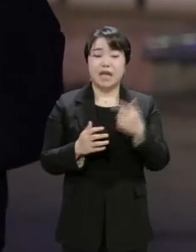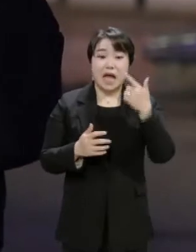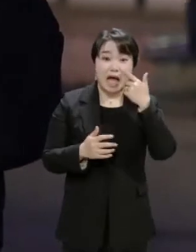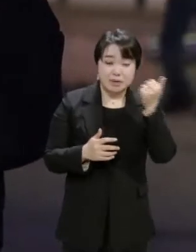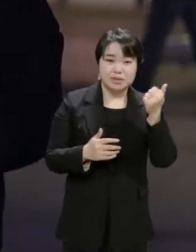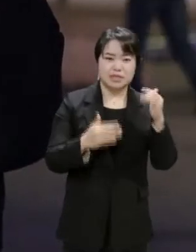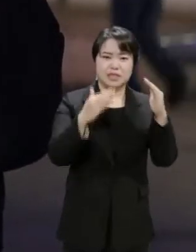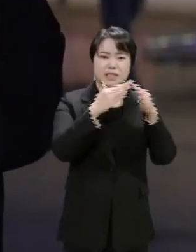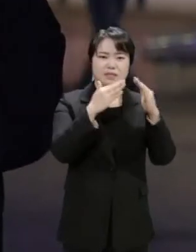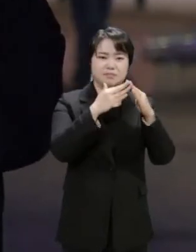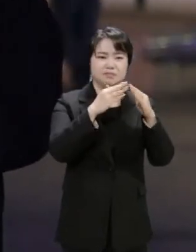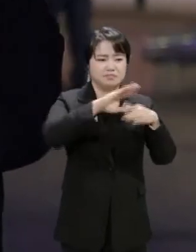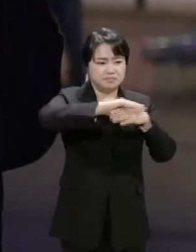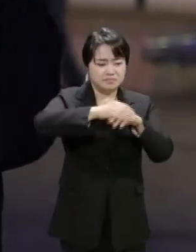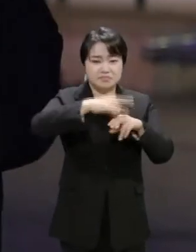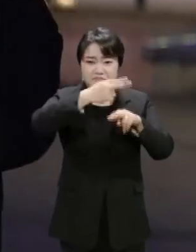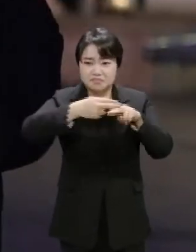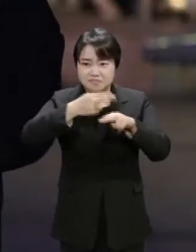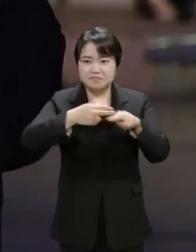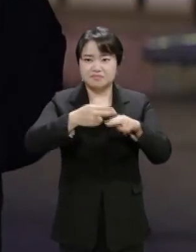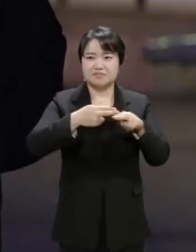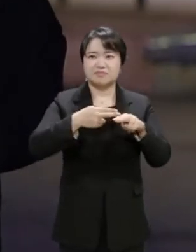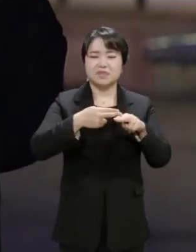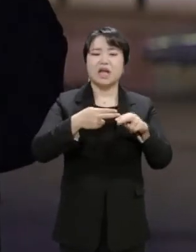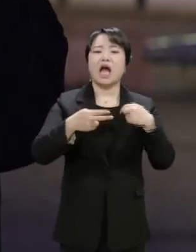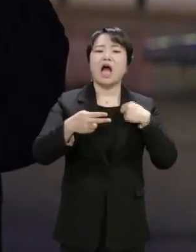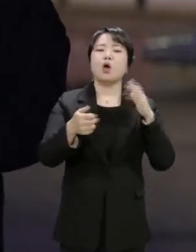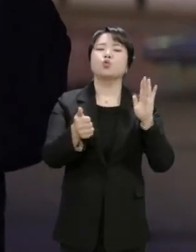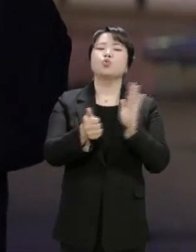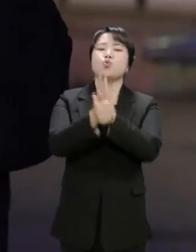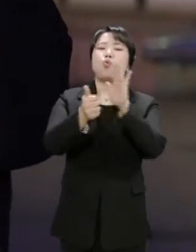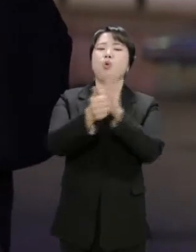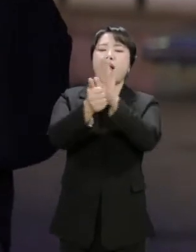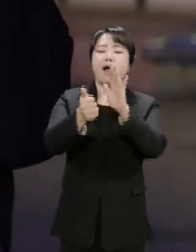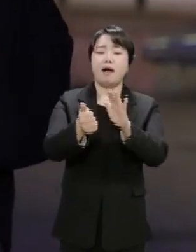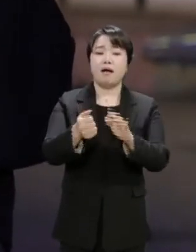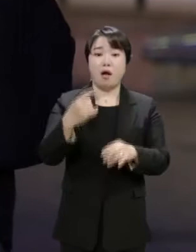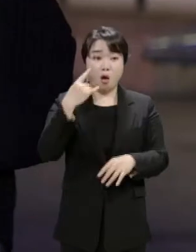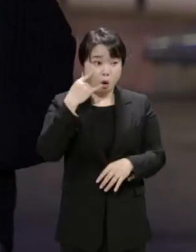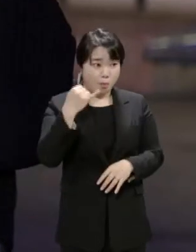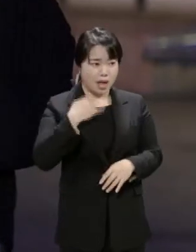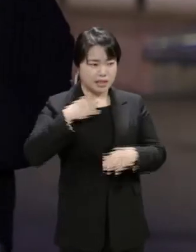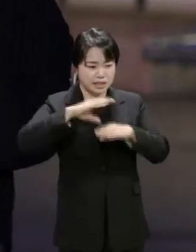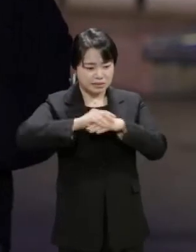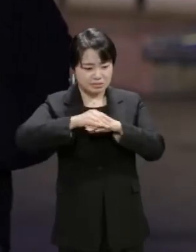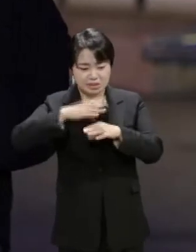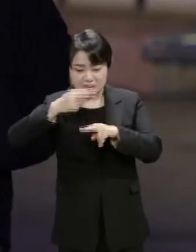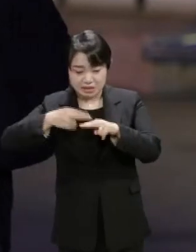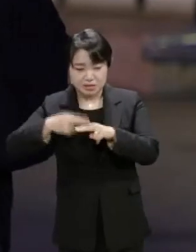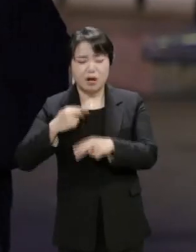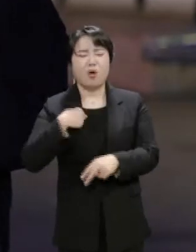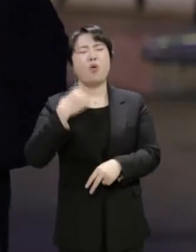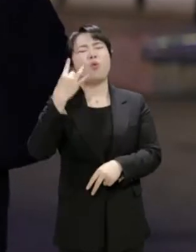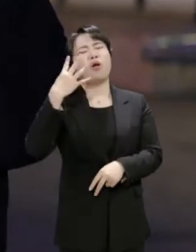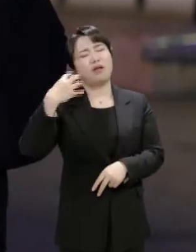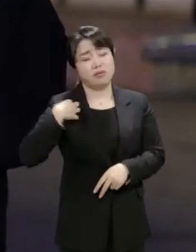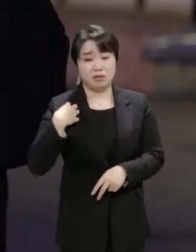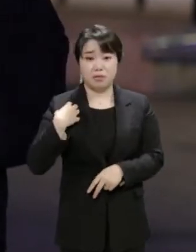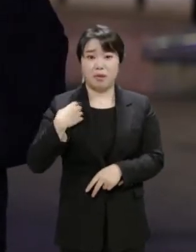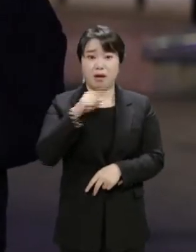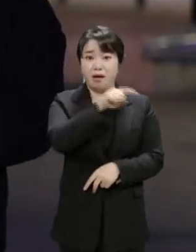아버지는 집안일을 하면 그건 본인이 도와주는 거라고 생각하고 어머니는 집안일을 하면 당연히 해야 되는